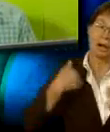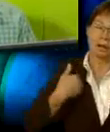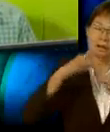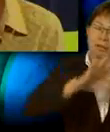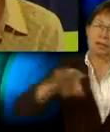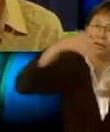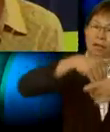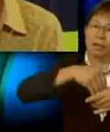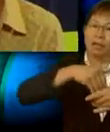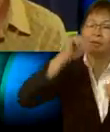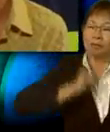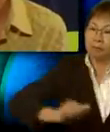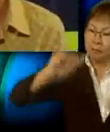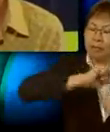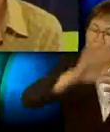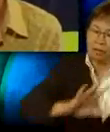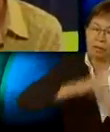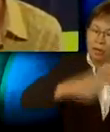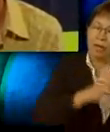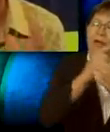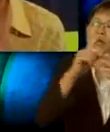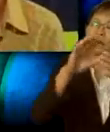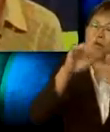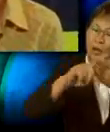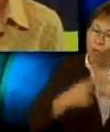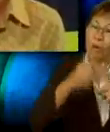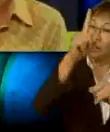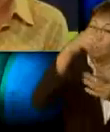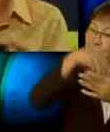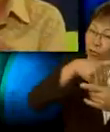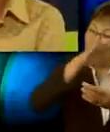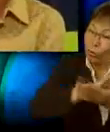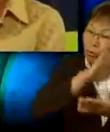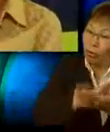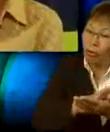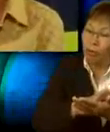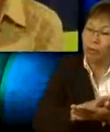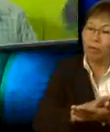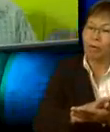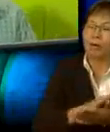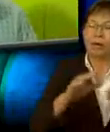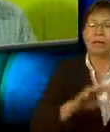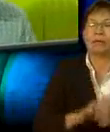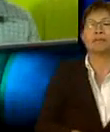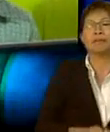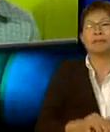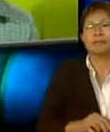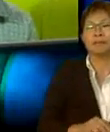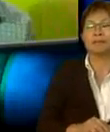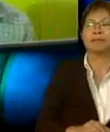sketsa? Cerita mengenai kawan kita di sebuah sekolah. Hafiz, tolonglah kakak pasang CD ni.